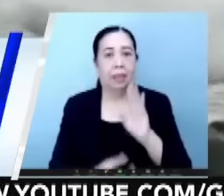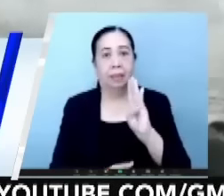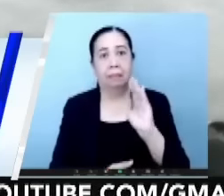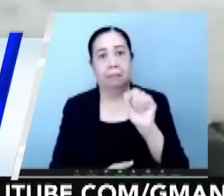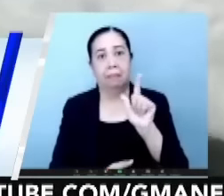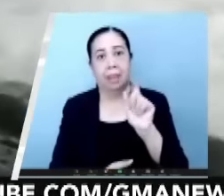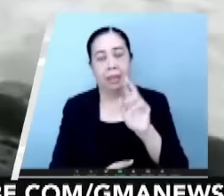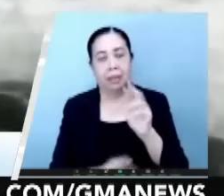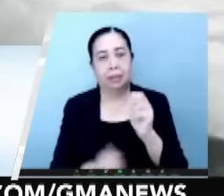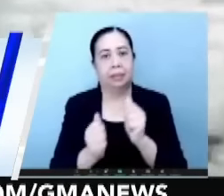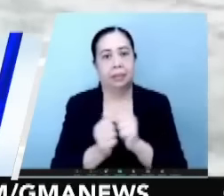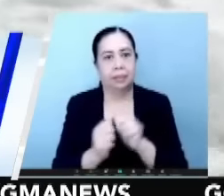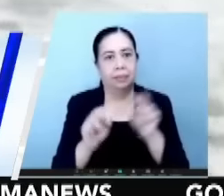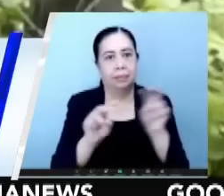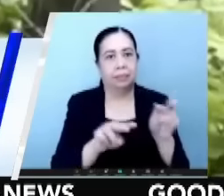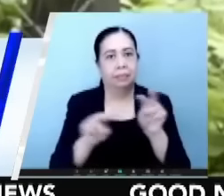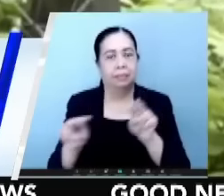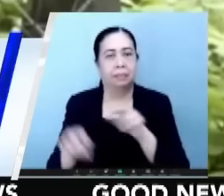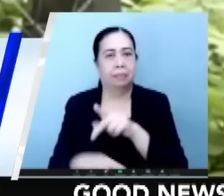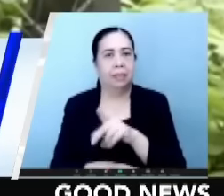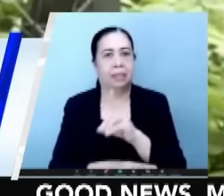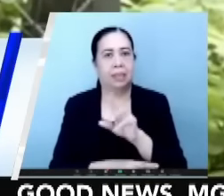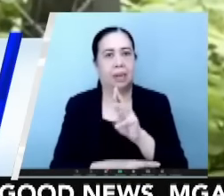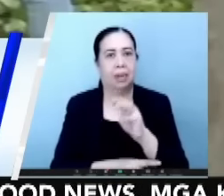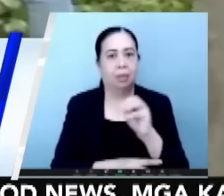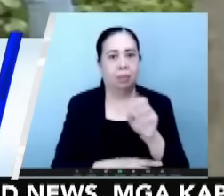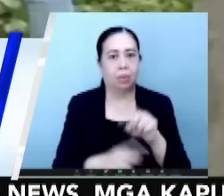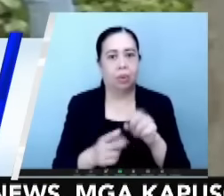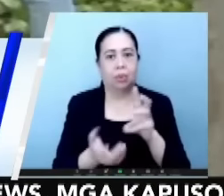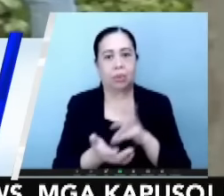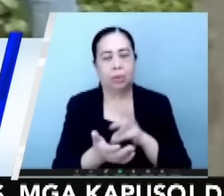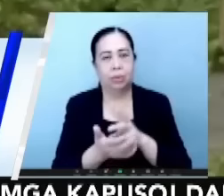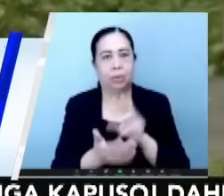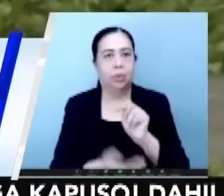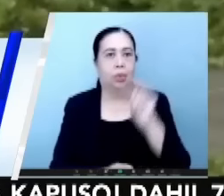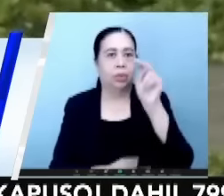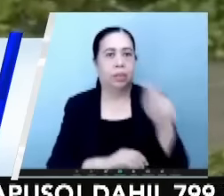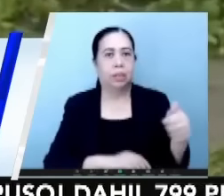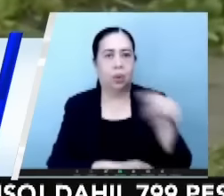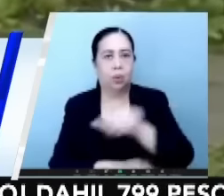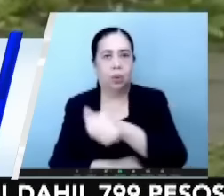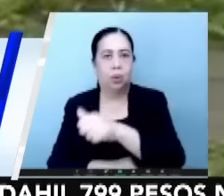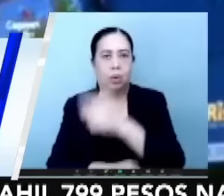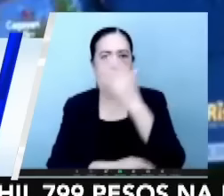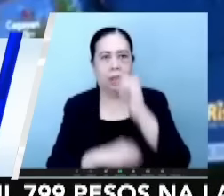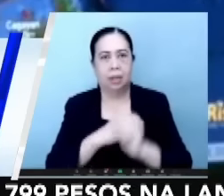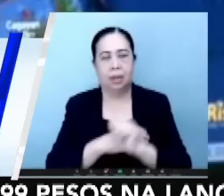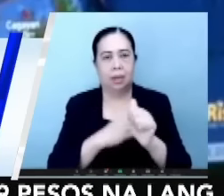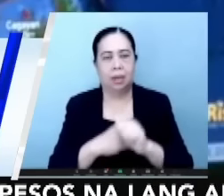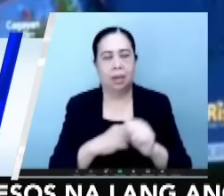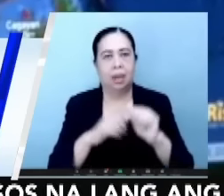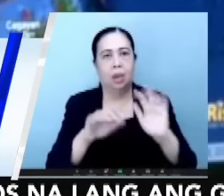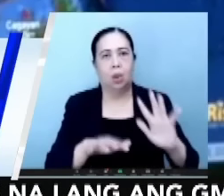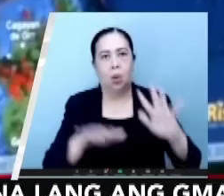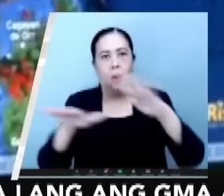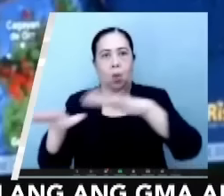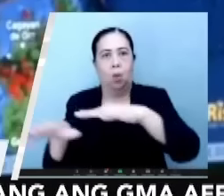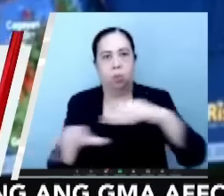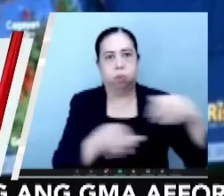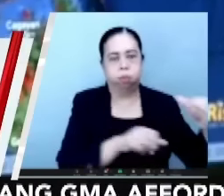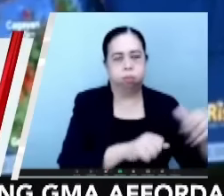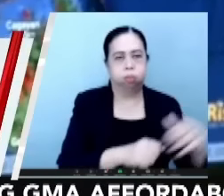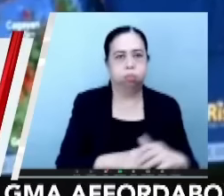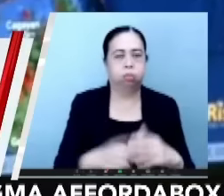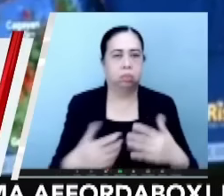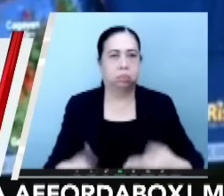sa tinututukan ng PDRRMO ang mga bayan sa Northern Aurora dahil sa banta ng storm surge. Medyo lumalaki na rin po yung mga alon